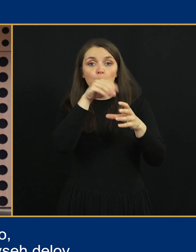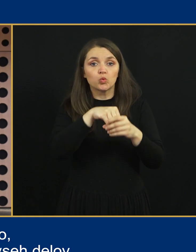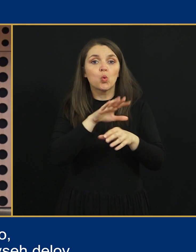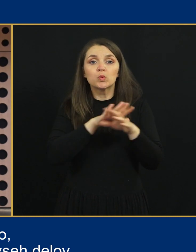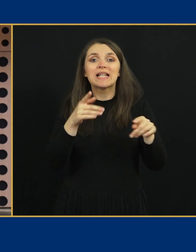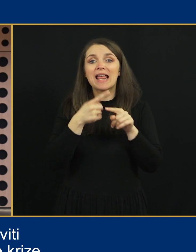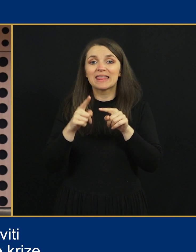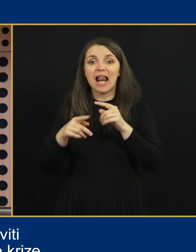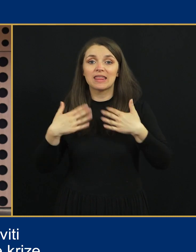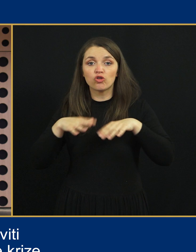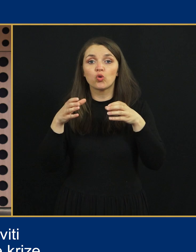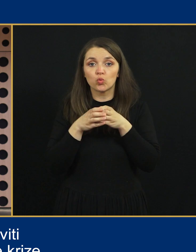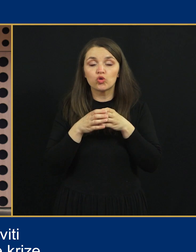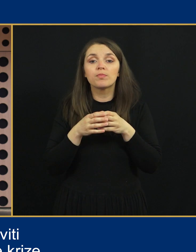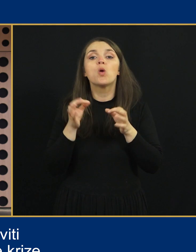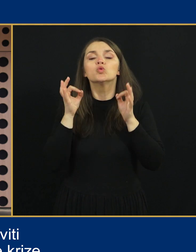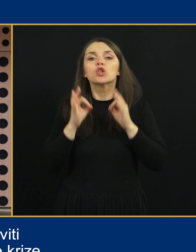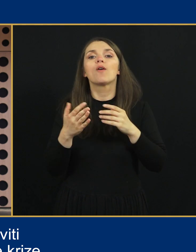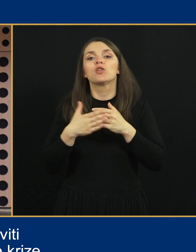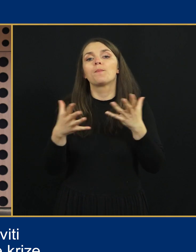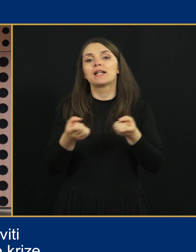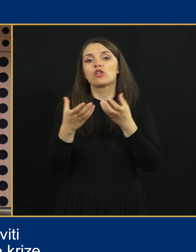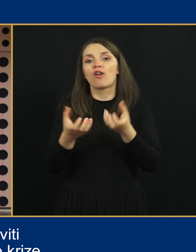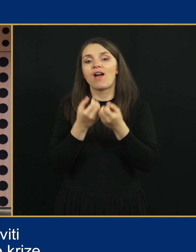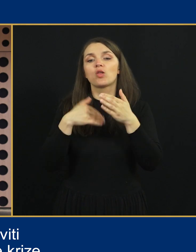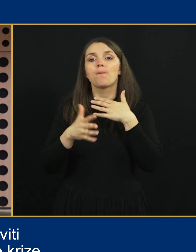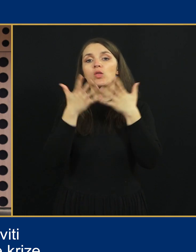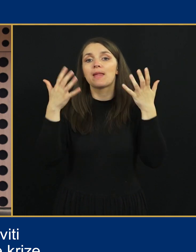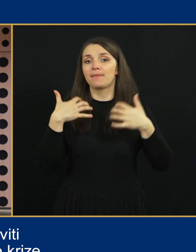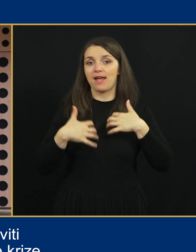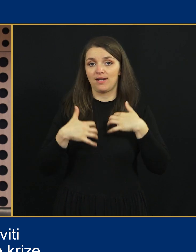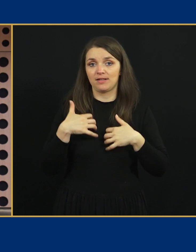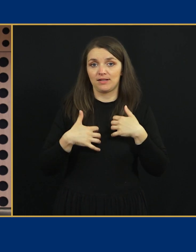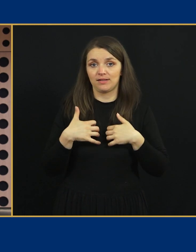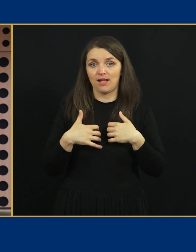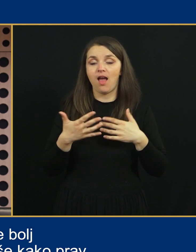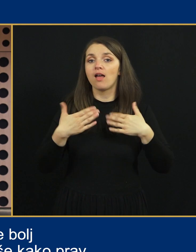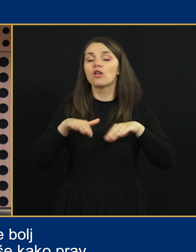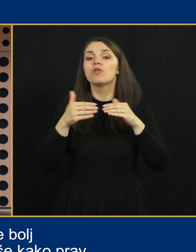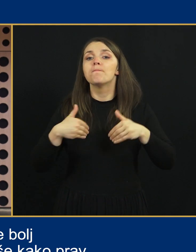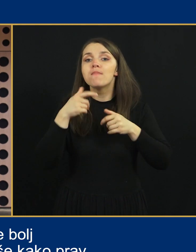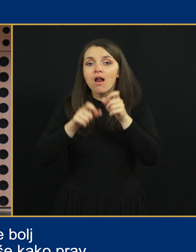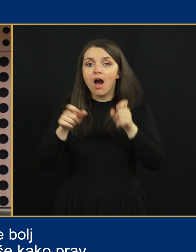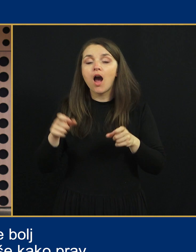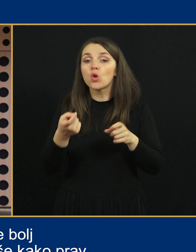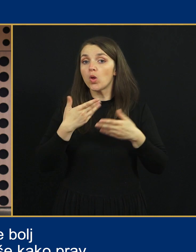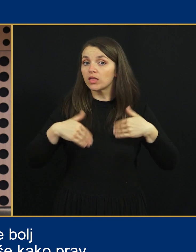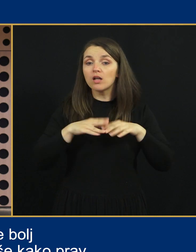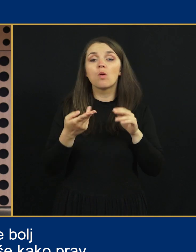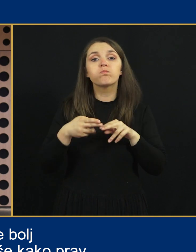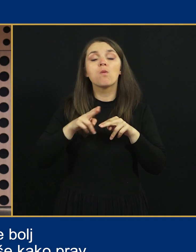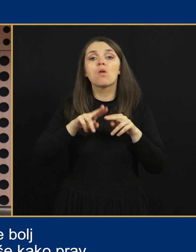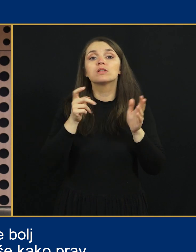vključevanjem vseh delov naše družbe učinkoviti pri reševanju podnebne krize. Naši mladi od nas vse